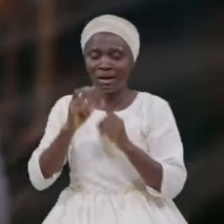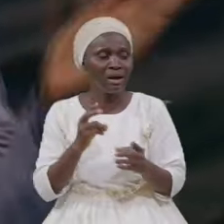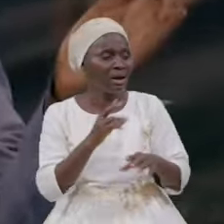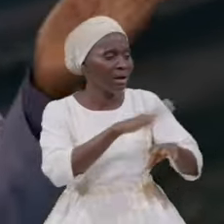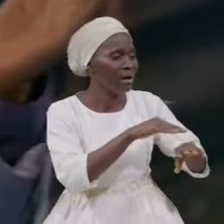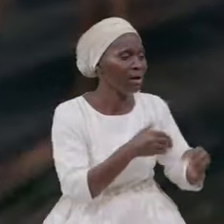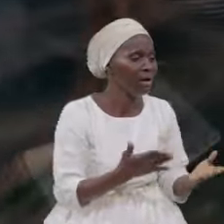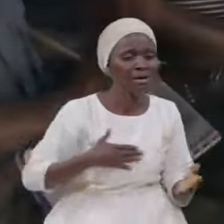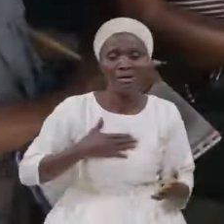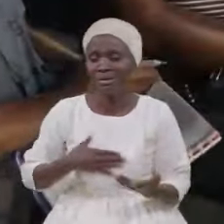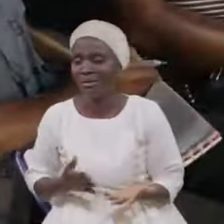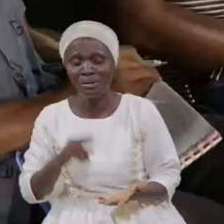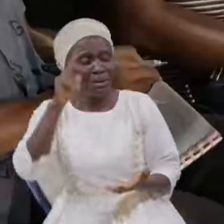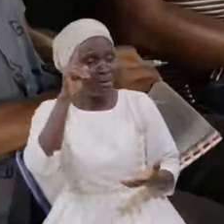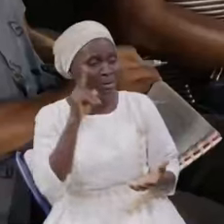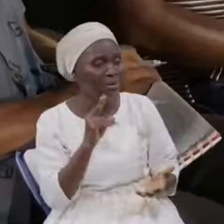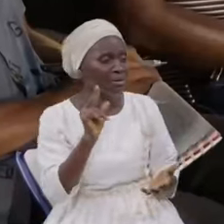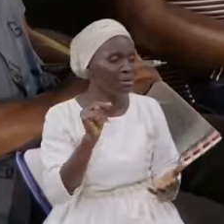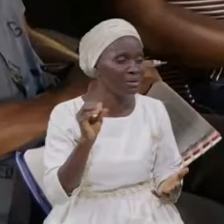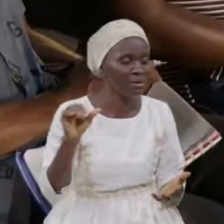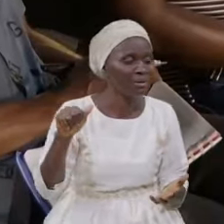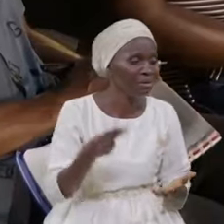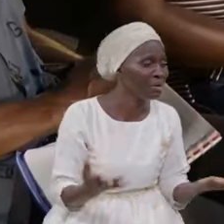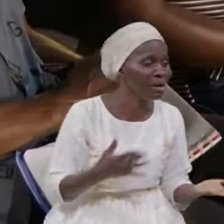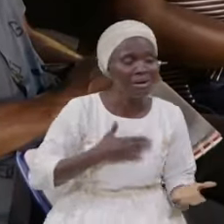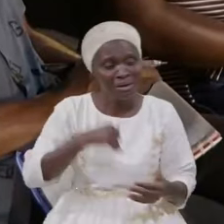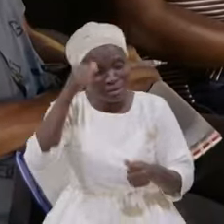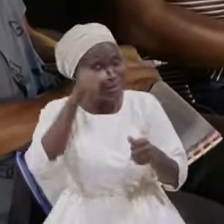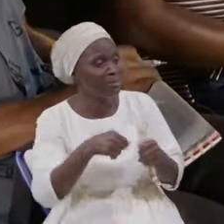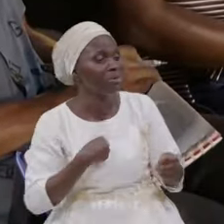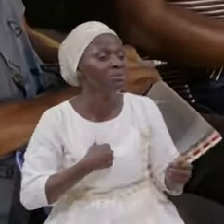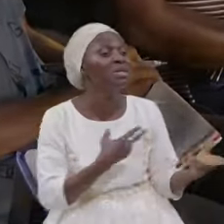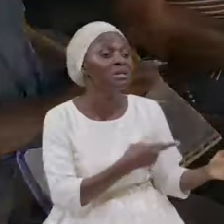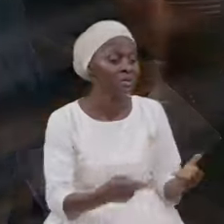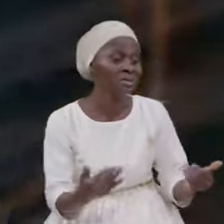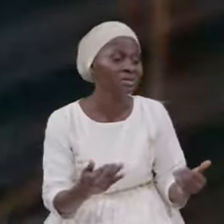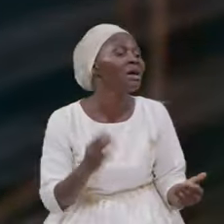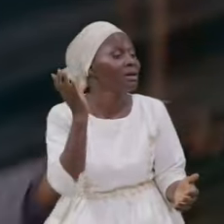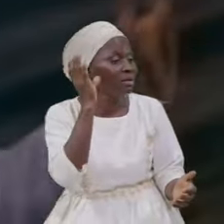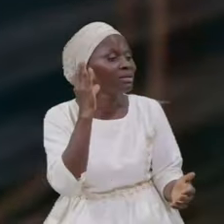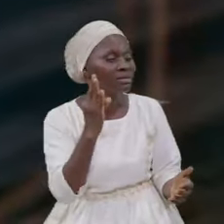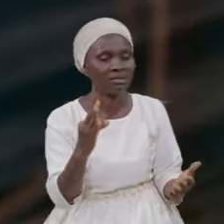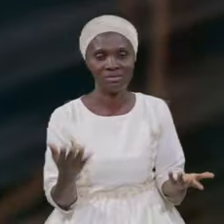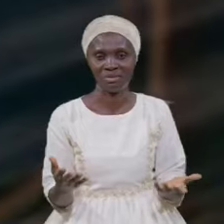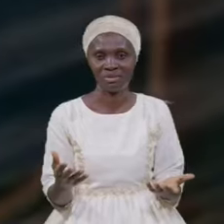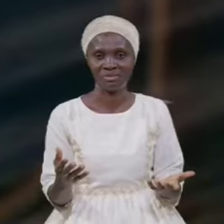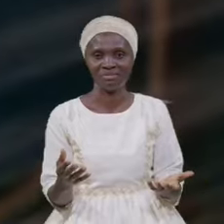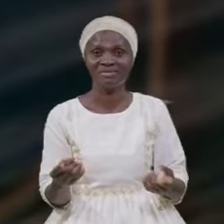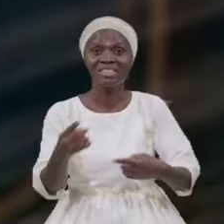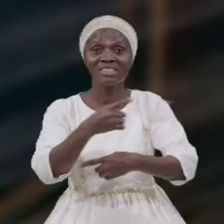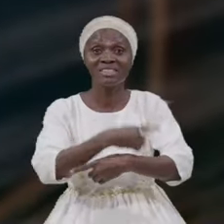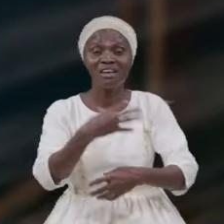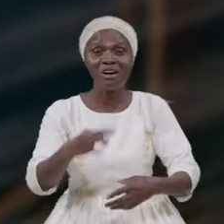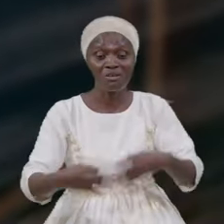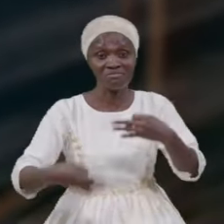maintenant. Ami, le jour du jugement, le jour du retour est venu. Et il n'était